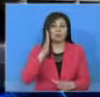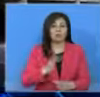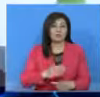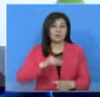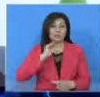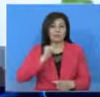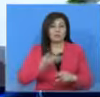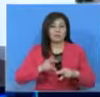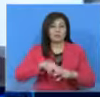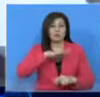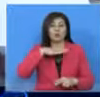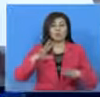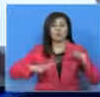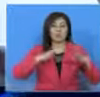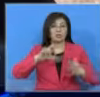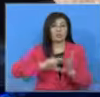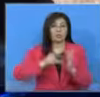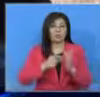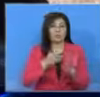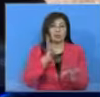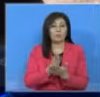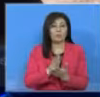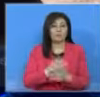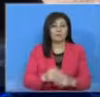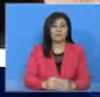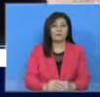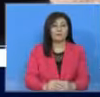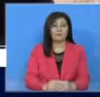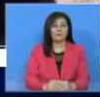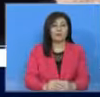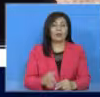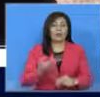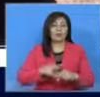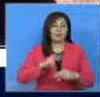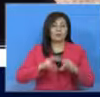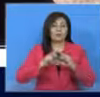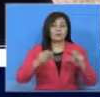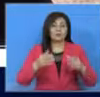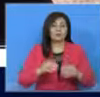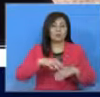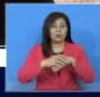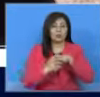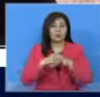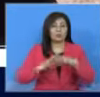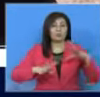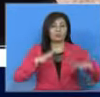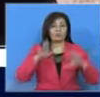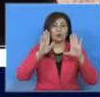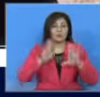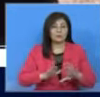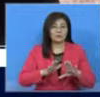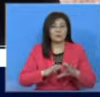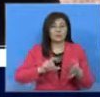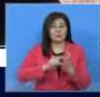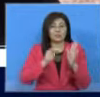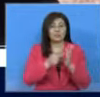Мамандардың айтуынша, мұнда бірнеше жаттығу алаңы бар. Бассейн у нас 20. Бұл нысанда бассейн, күрес залы, жаттығу орны, үстел теннисіне арналған